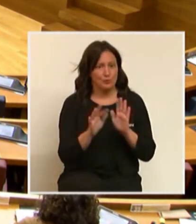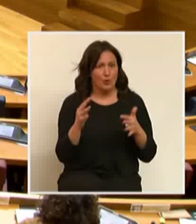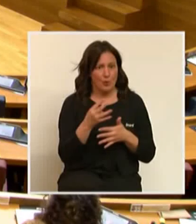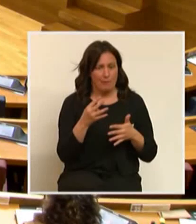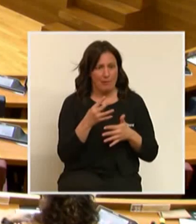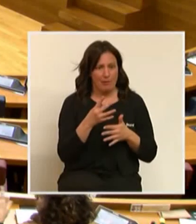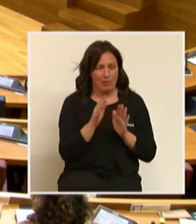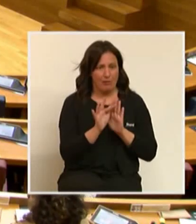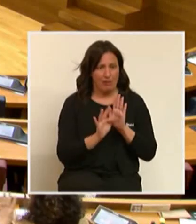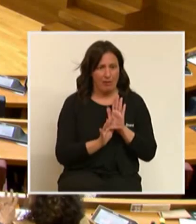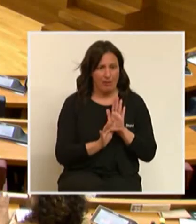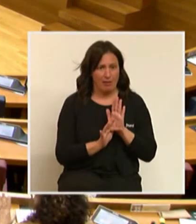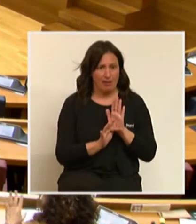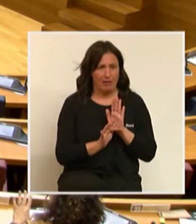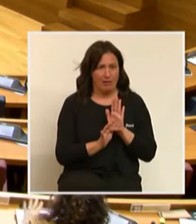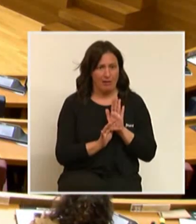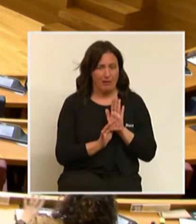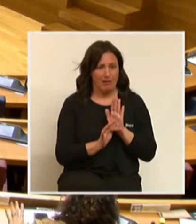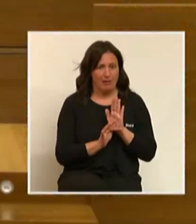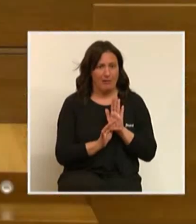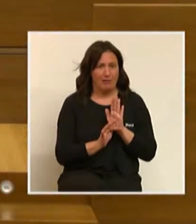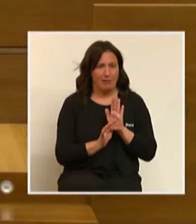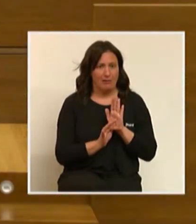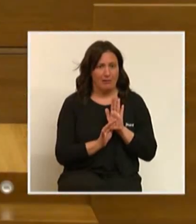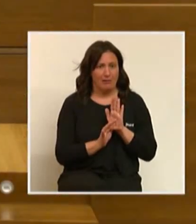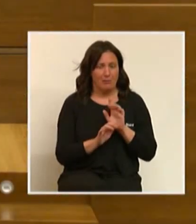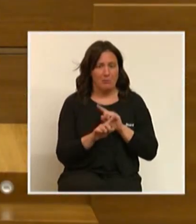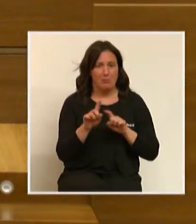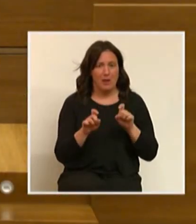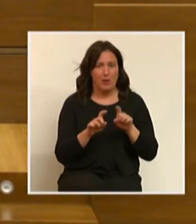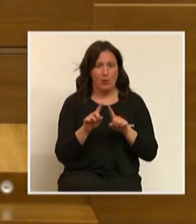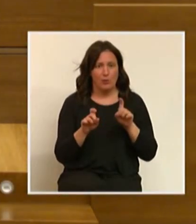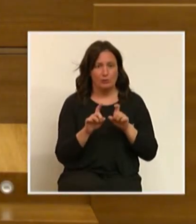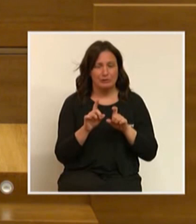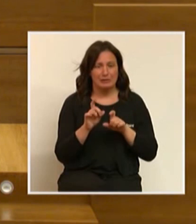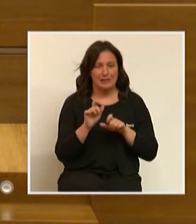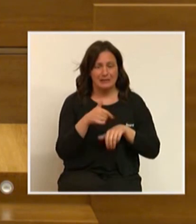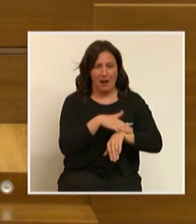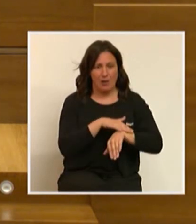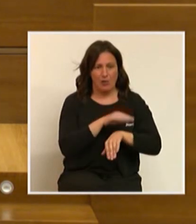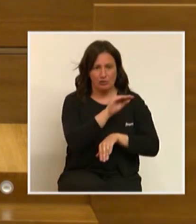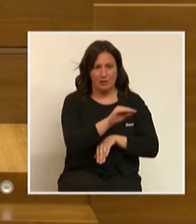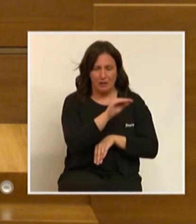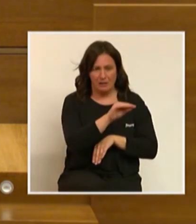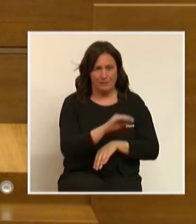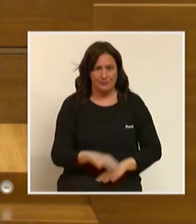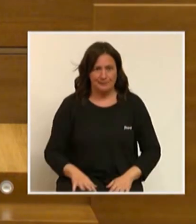els mateixos escons, no? que Compromís, ha rebut 300.000 vots. I